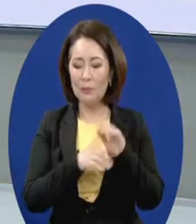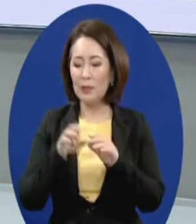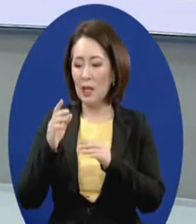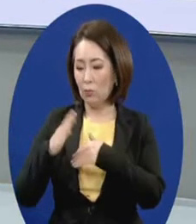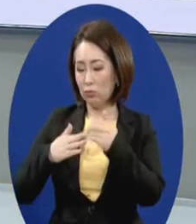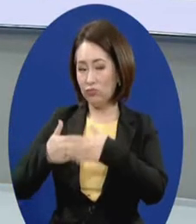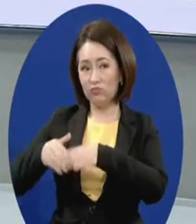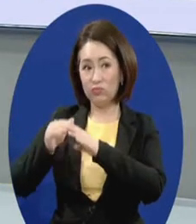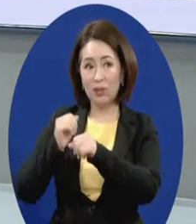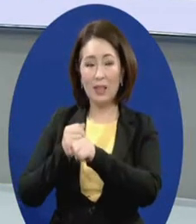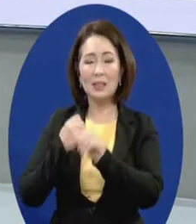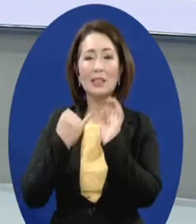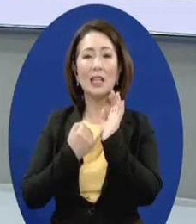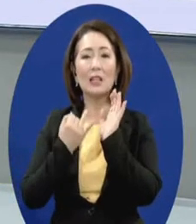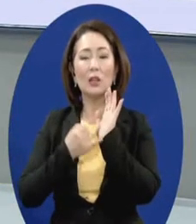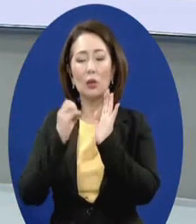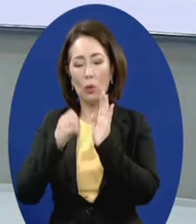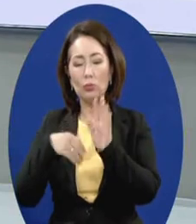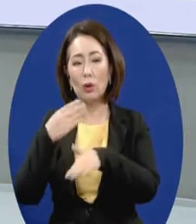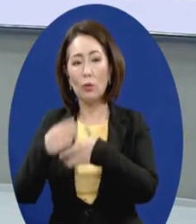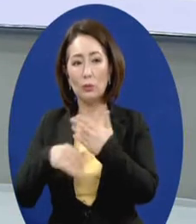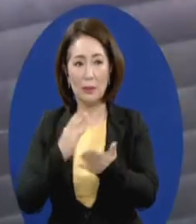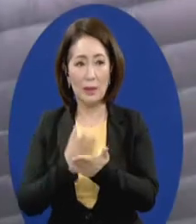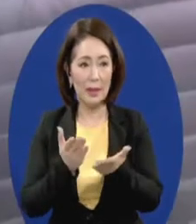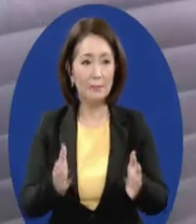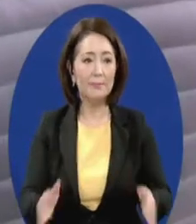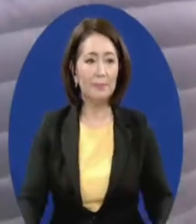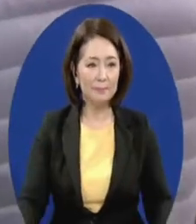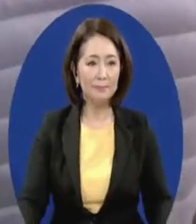ажил 67% гүйцэтгэлтэй байна.